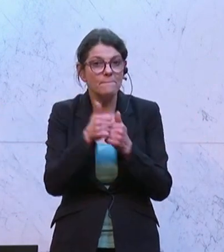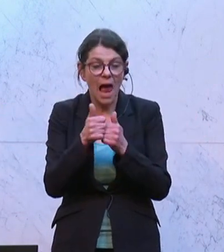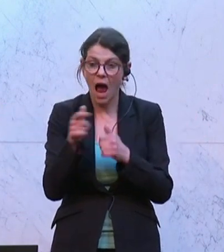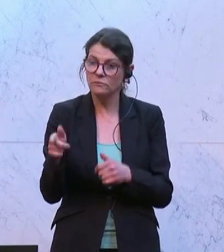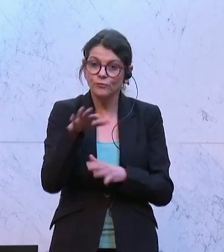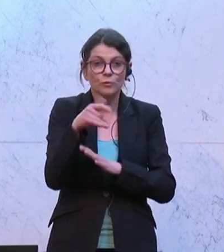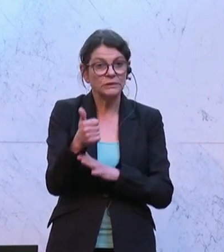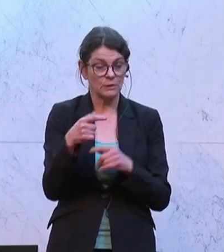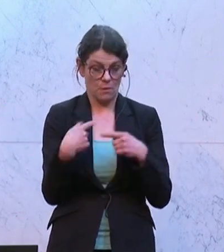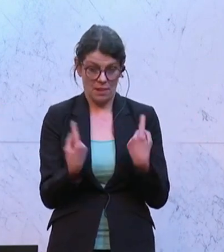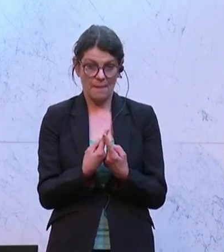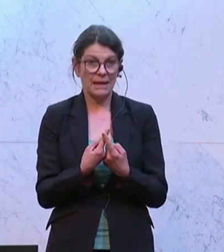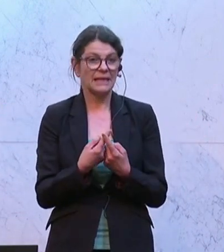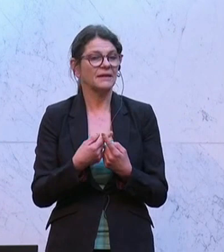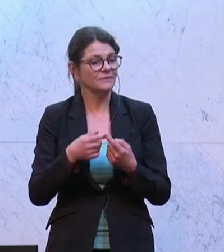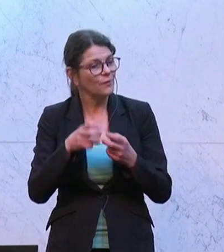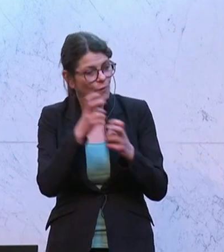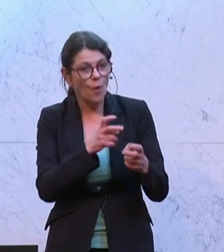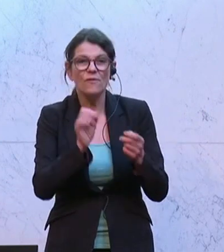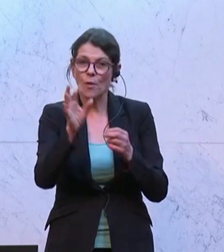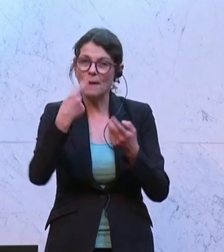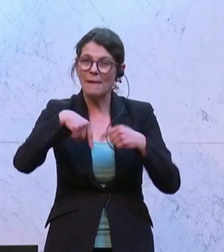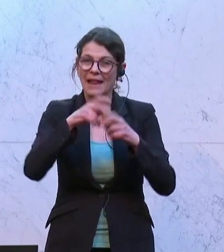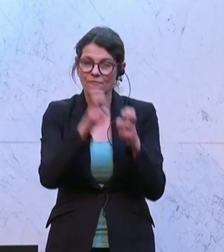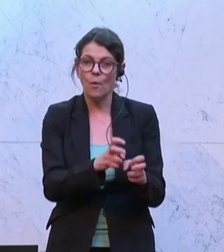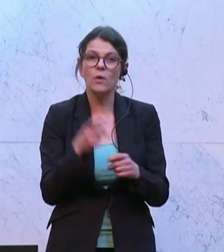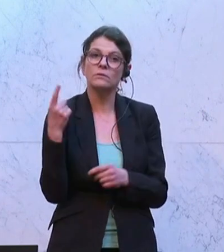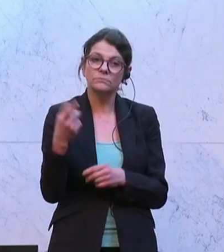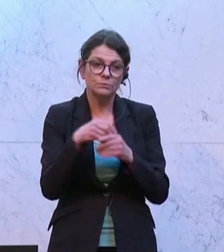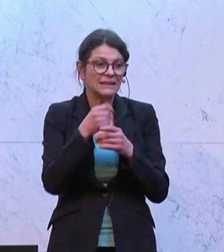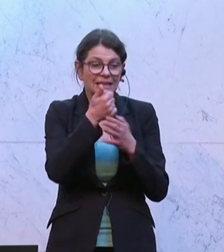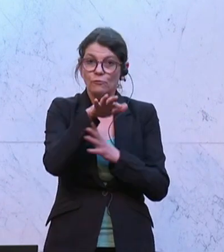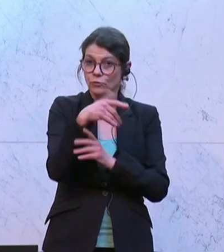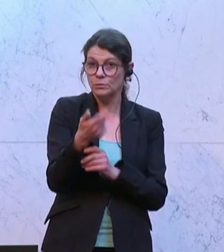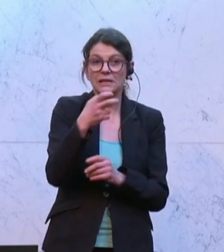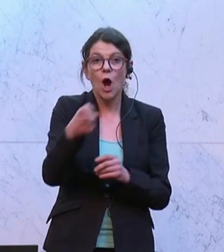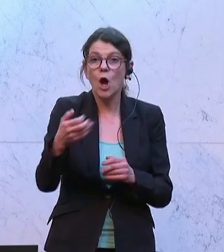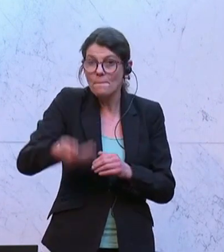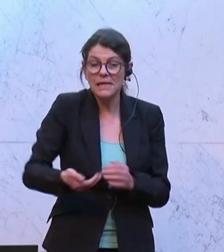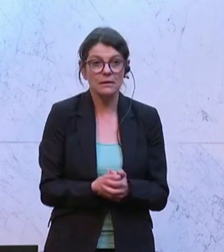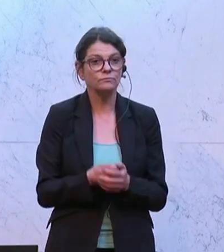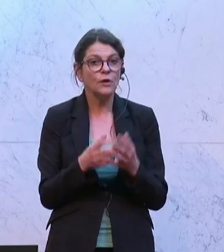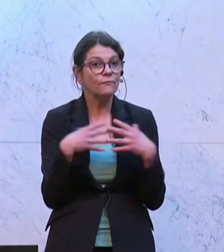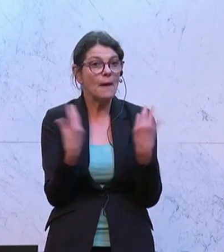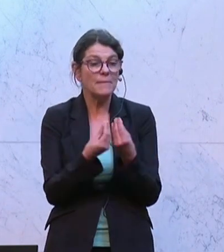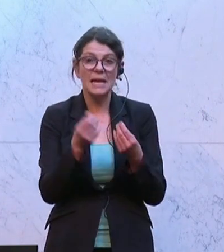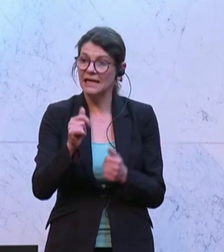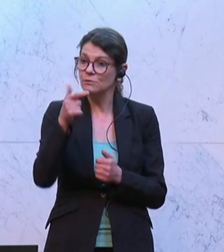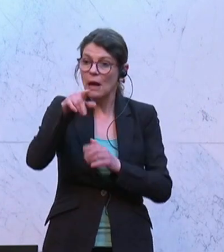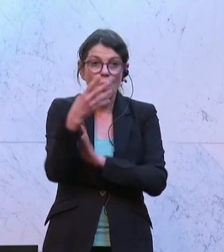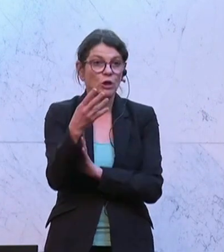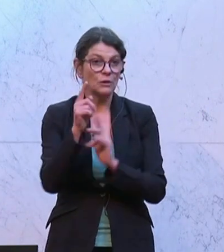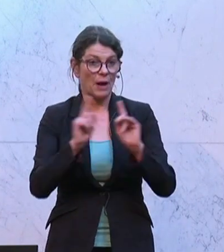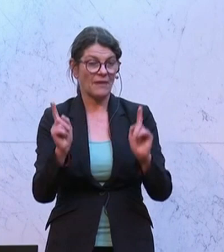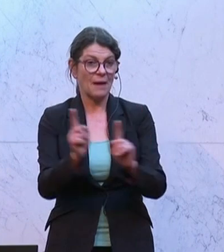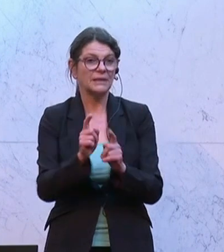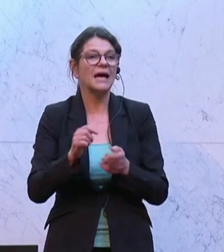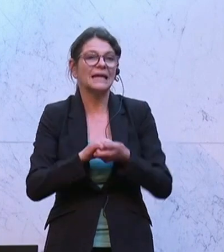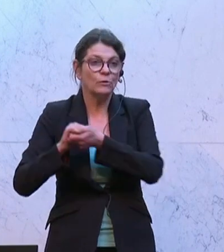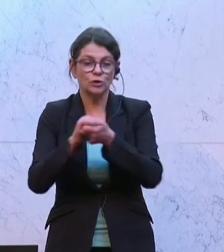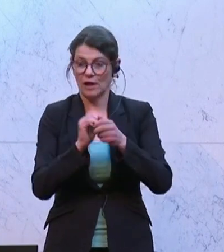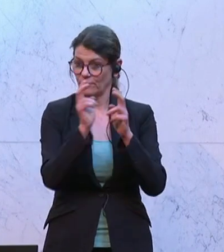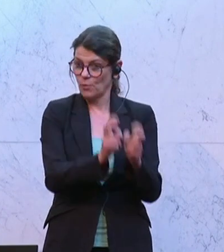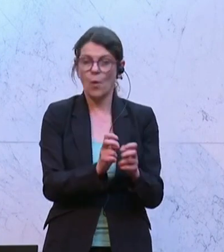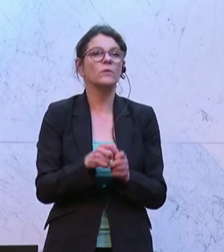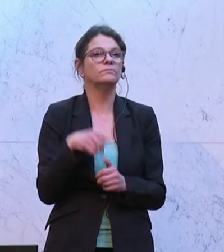einer 65 Quadratmeter Gemeindewohnung lebt, spart 625 Euro Miete. Eine Familie in einer 92 Quadratmeter